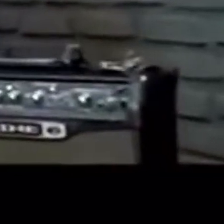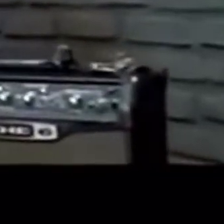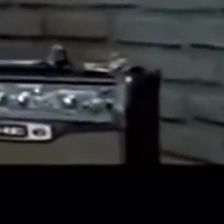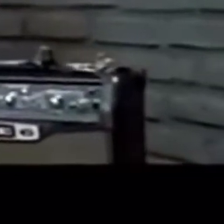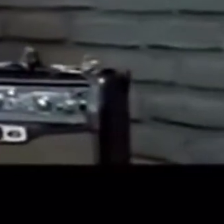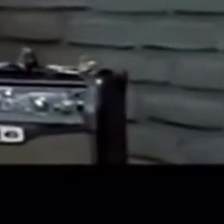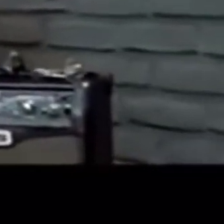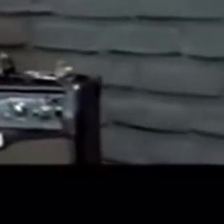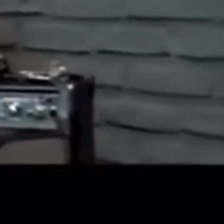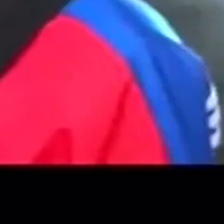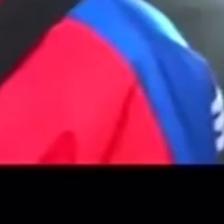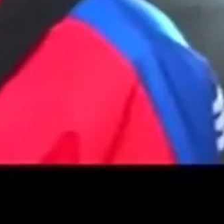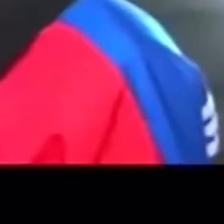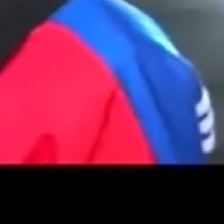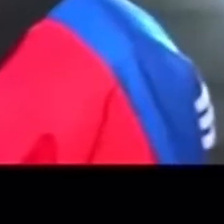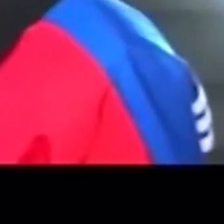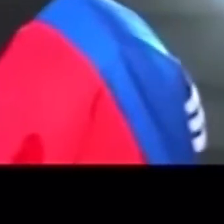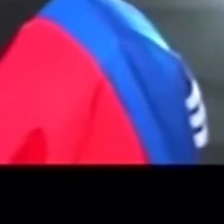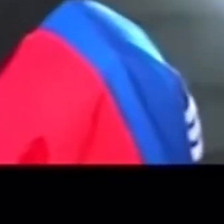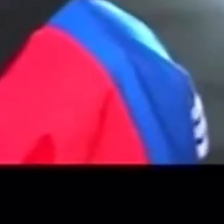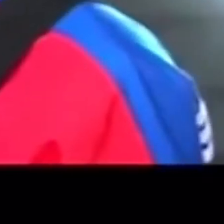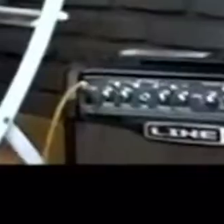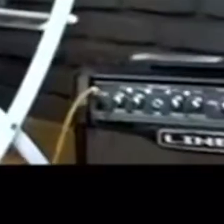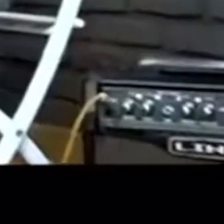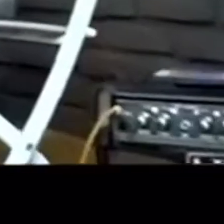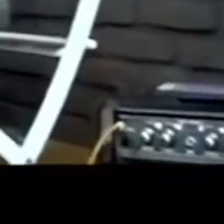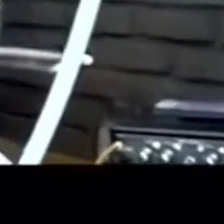babisala chifwamba nyumba mwanu.